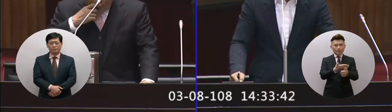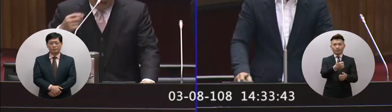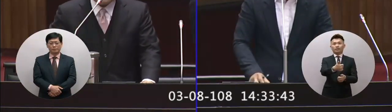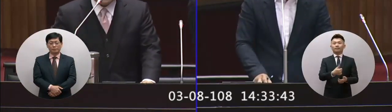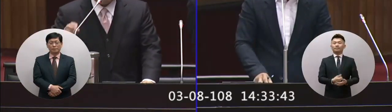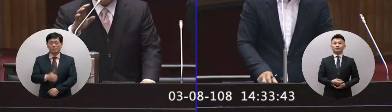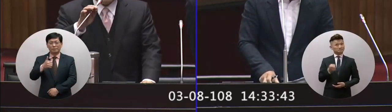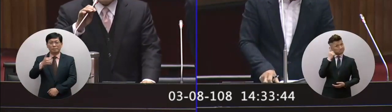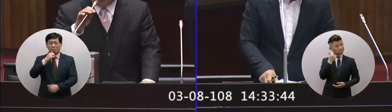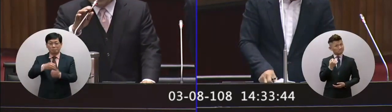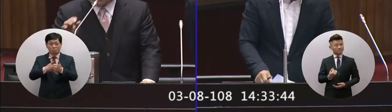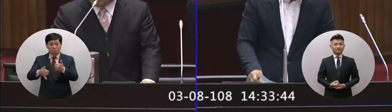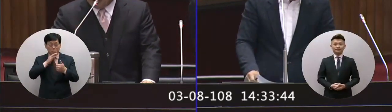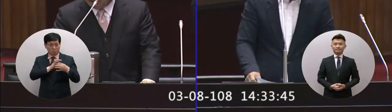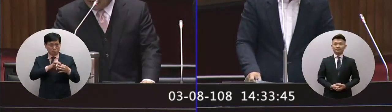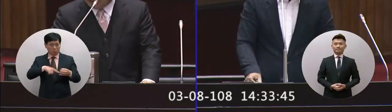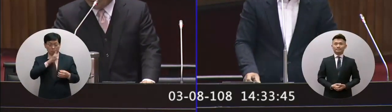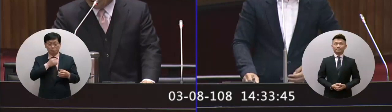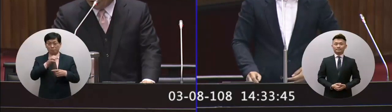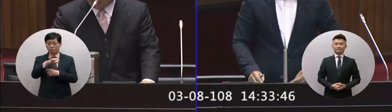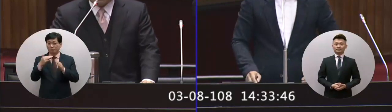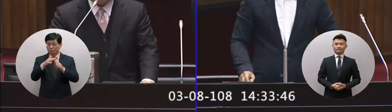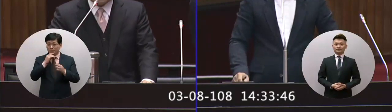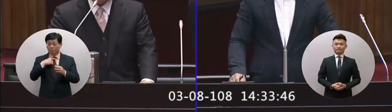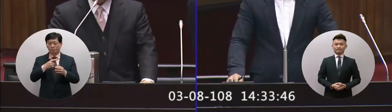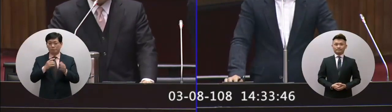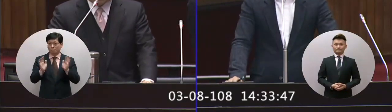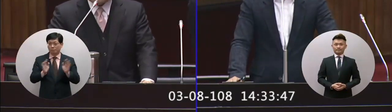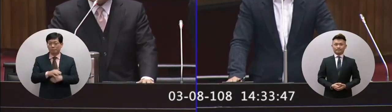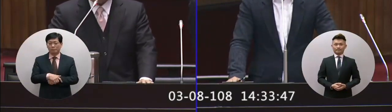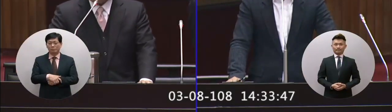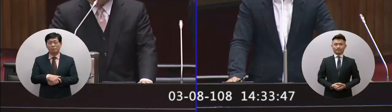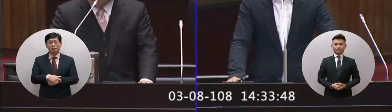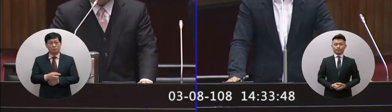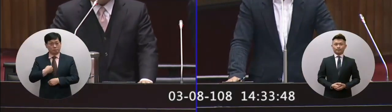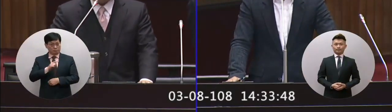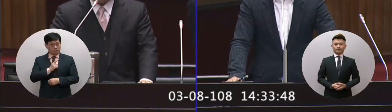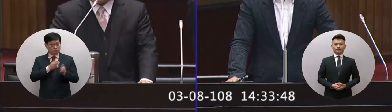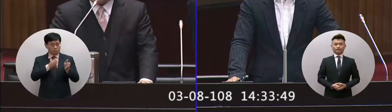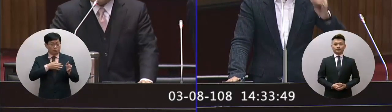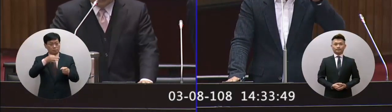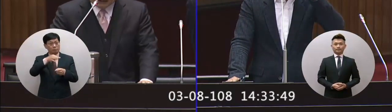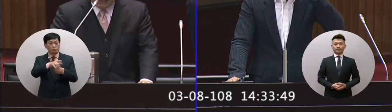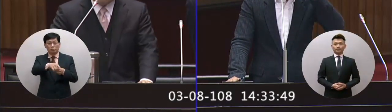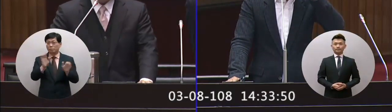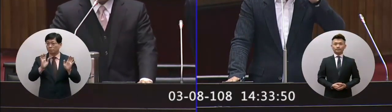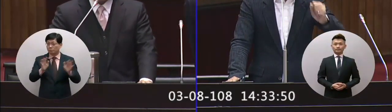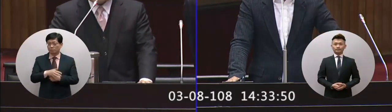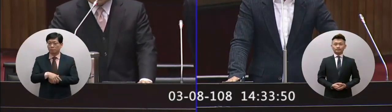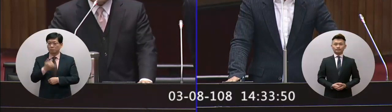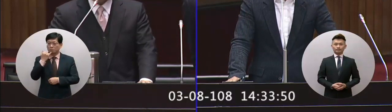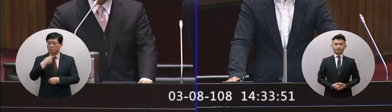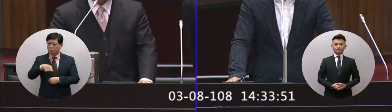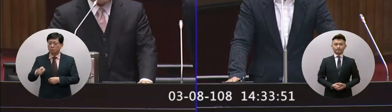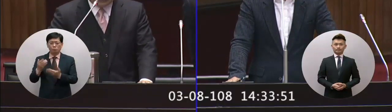嗎謝謝感謝委員關心農家感謝農農家主題我對補助主題可以讓